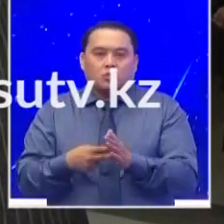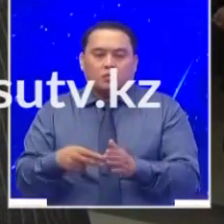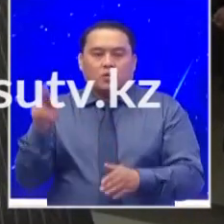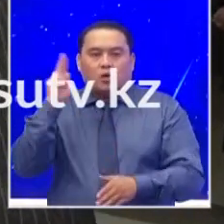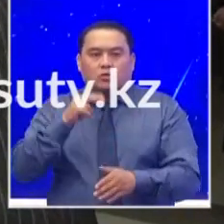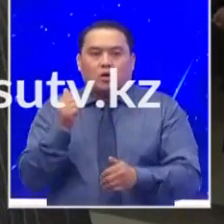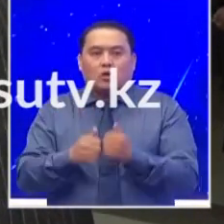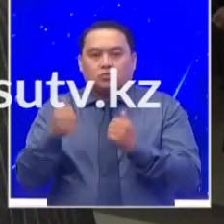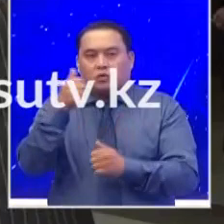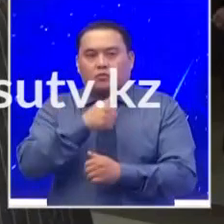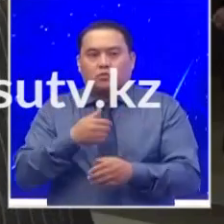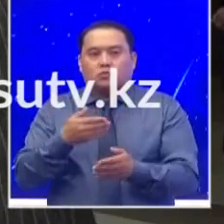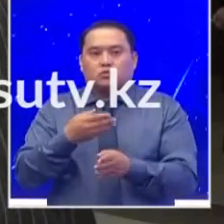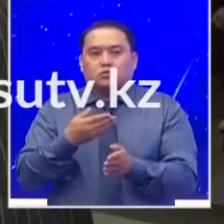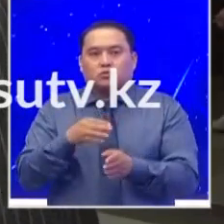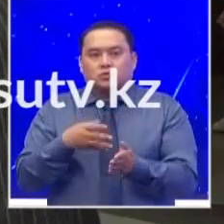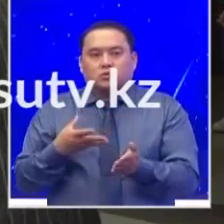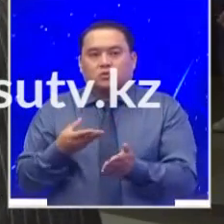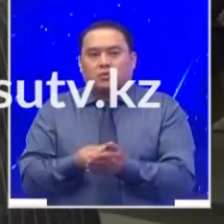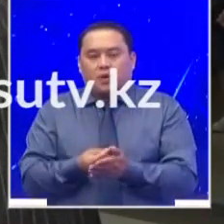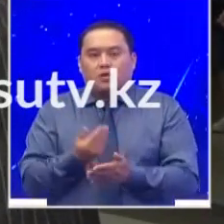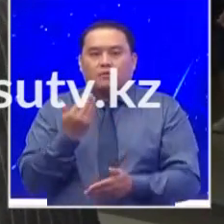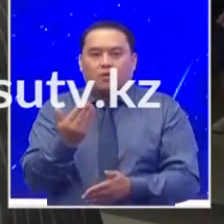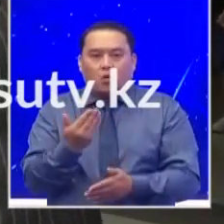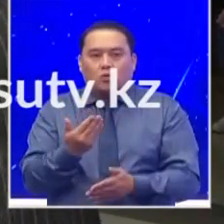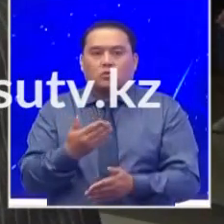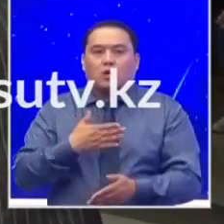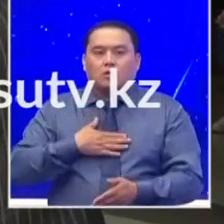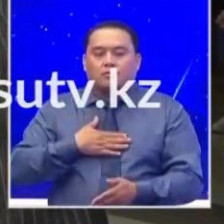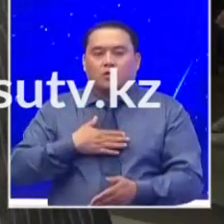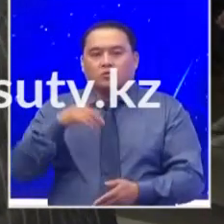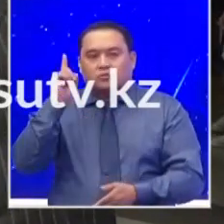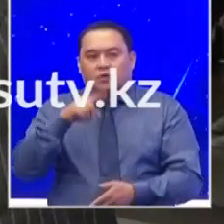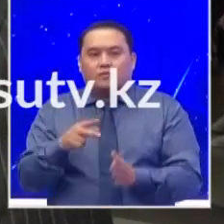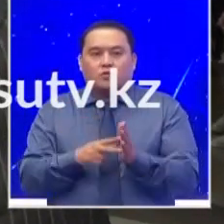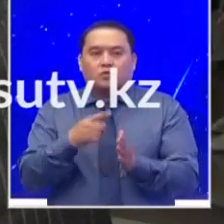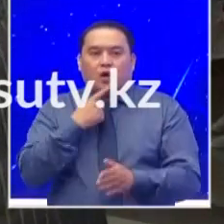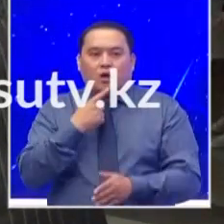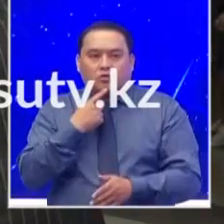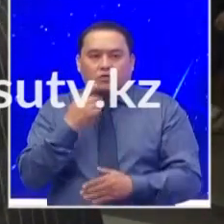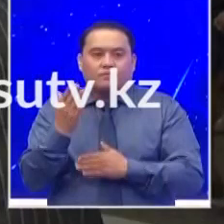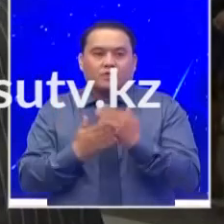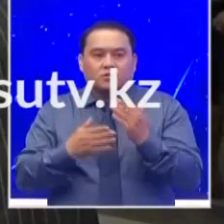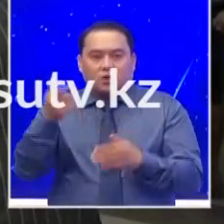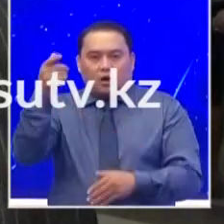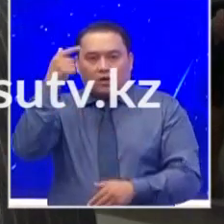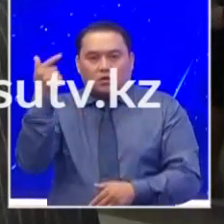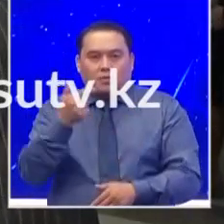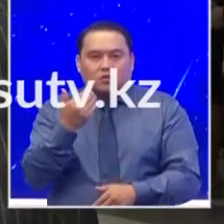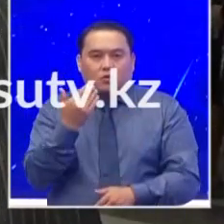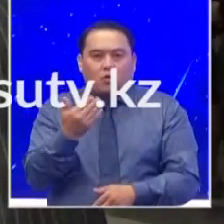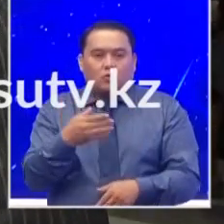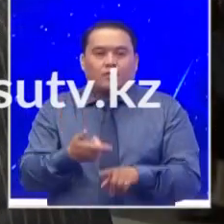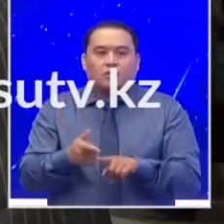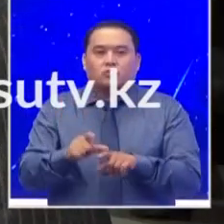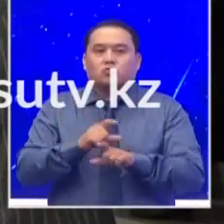ученикам ежегодно выделять стипендии имени Барлыбека Сыртанова. В свое время он знал 8 языков, был человеком с высоким IQ. Желаю, чтобы и в